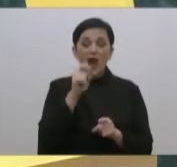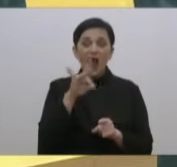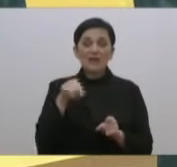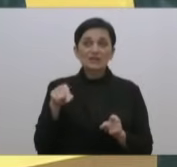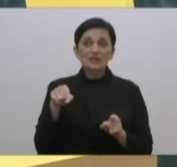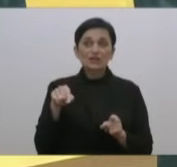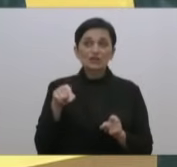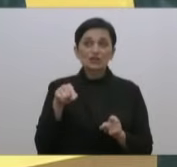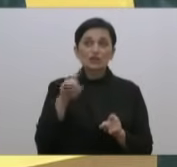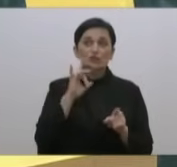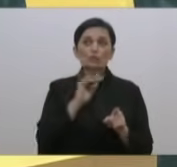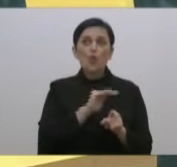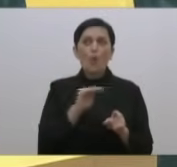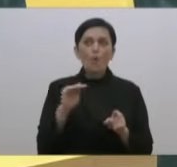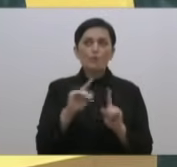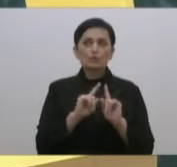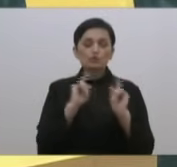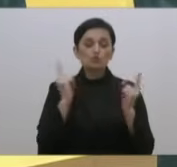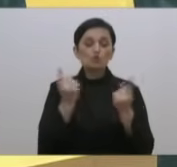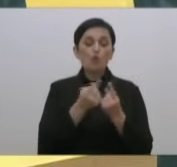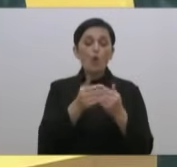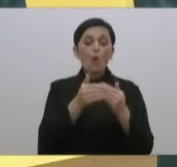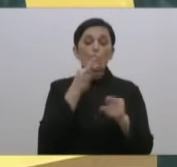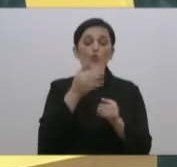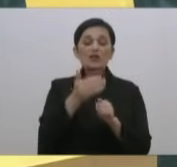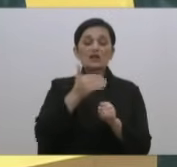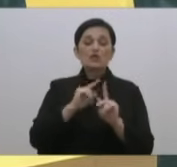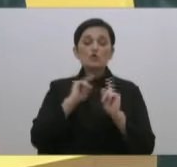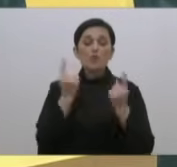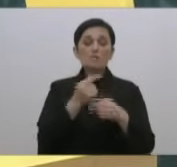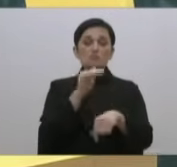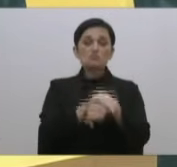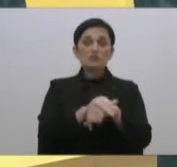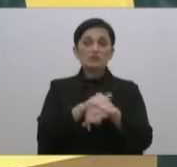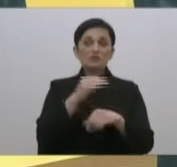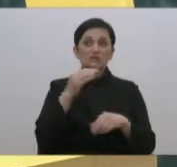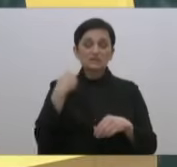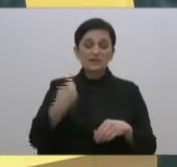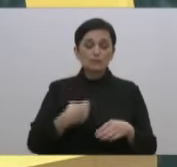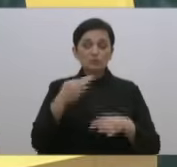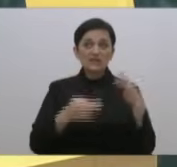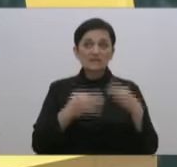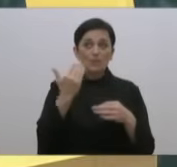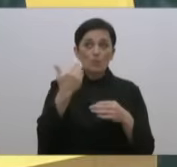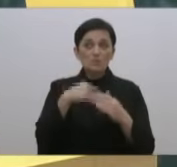გახარიას ჯერ კიდევ ოფიციალურ კოალიციამდე არსებული კოალიციის მხილება სტრასბურგის სასამართლოს მიერ.